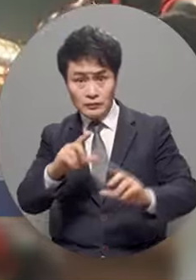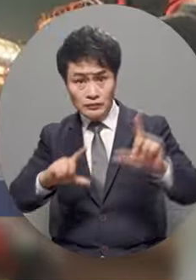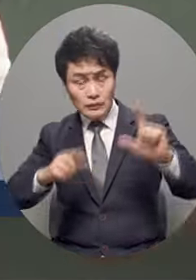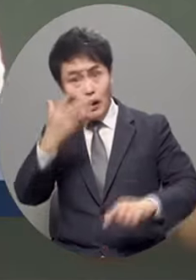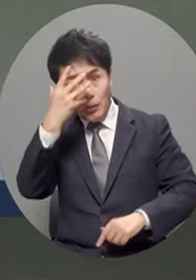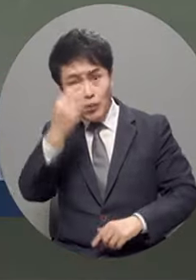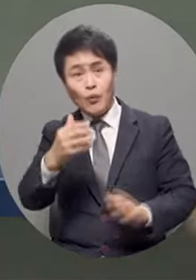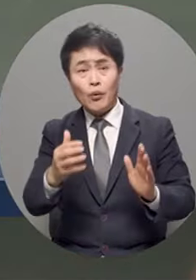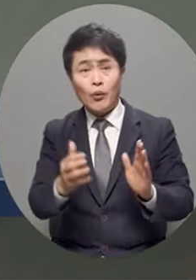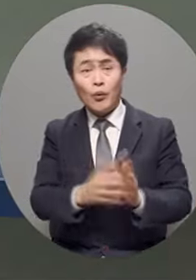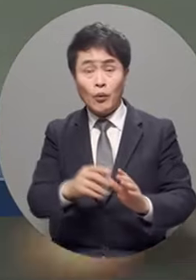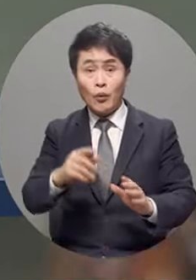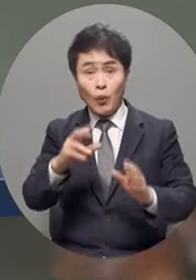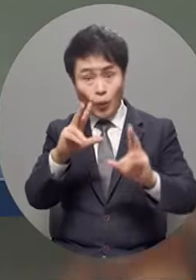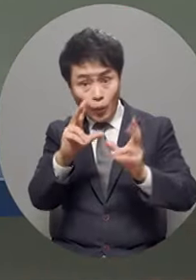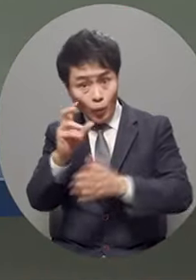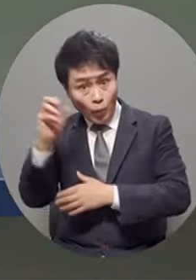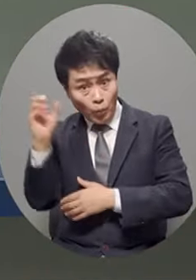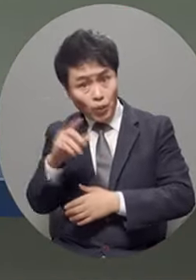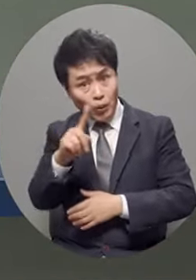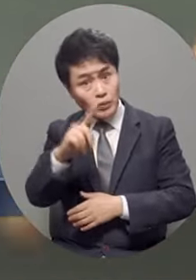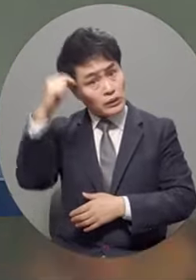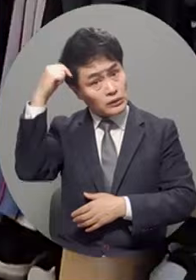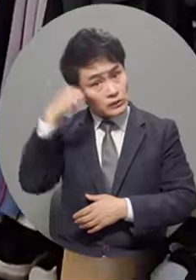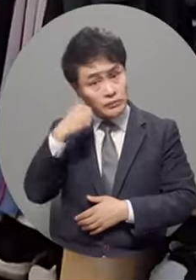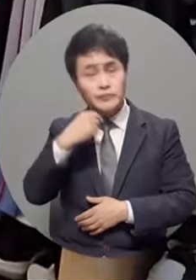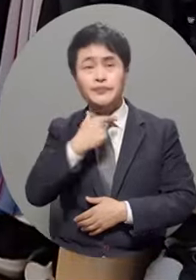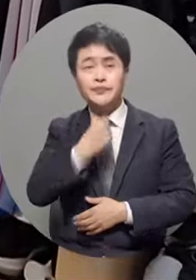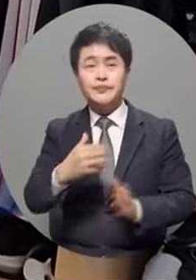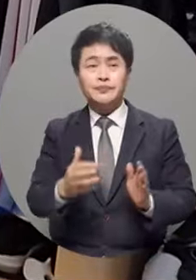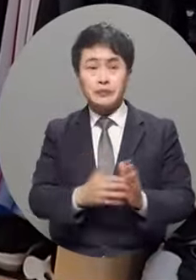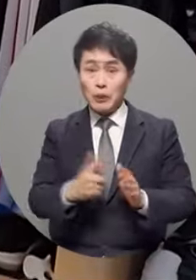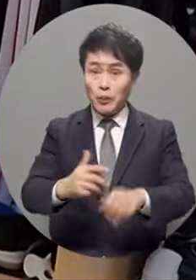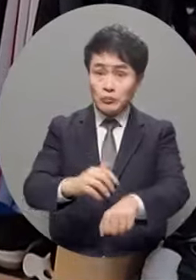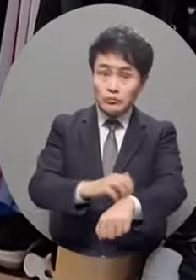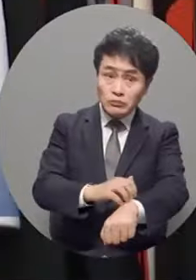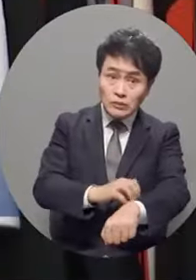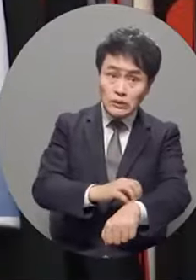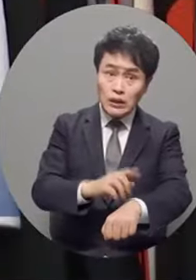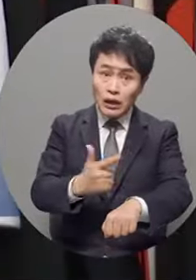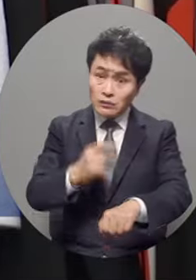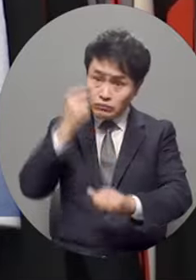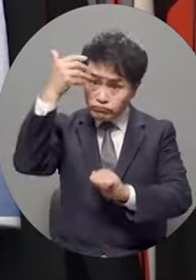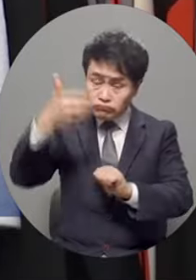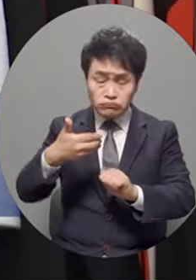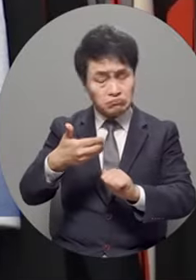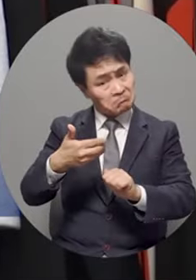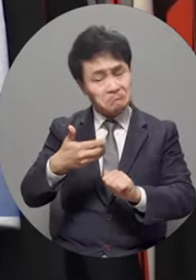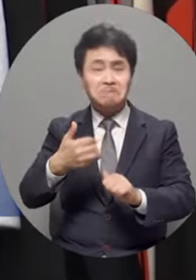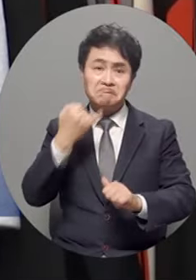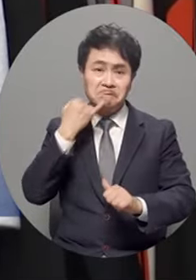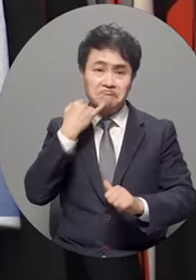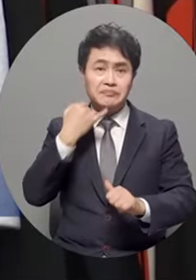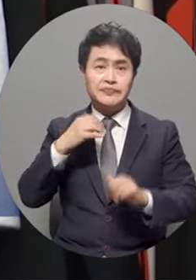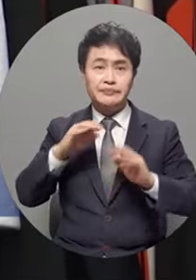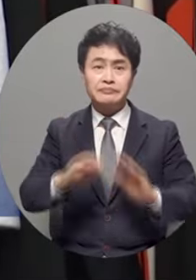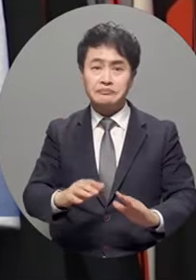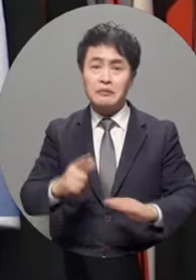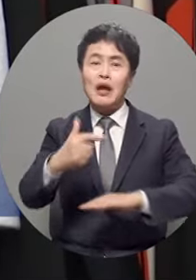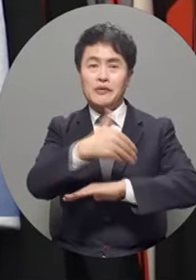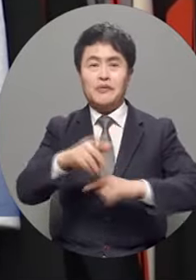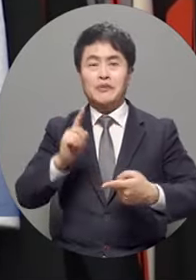그냥 공을 보면서 한번 어떤지 한번 느껴보고 싶었습니다. 어디 불편한 곳이 있지 않는가 이렇게 하던데. 뭐 그렇지 않고 그냥